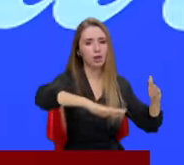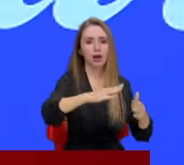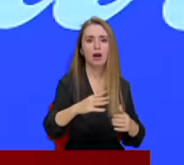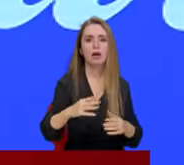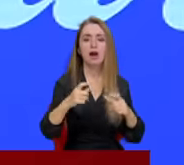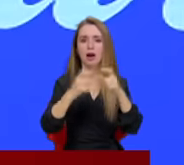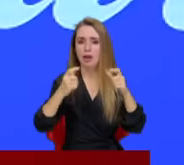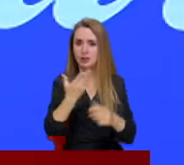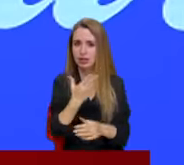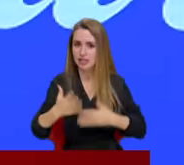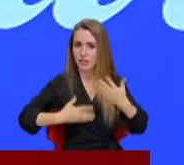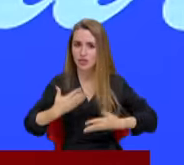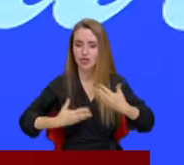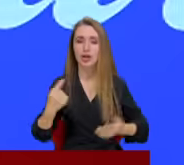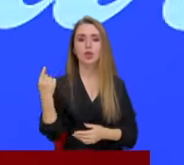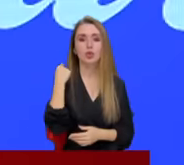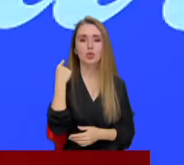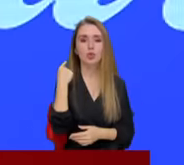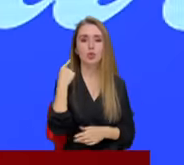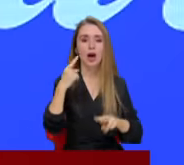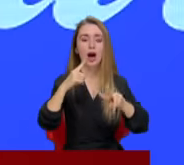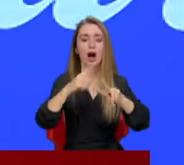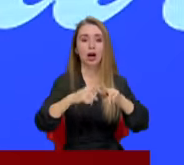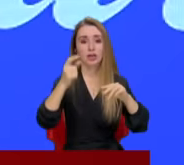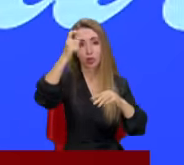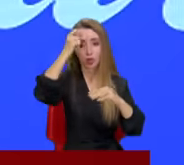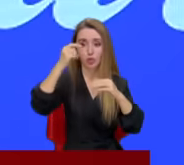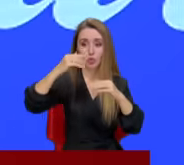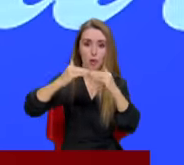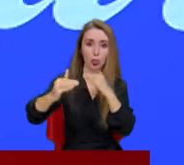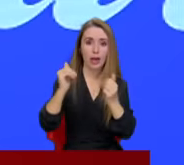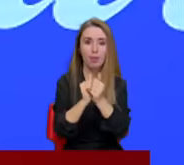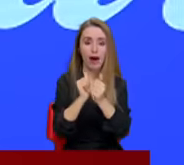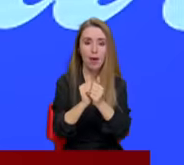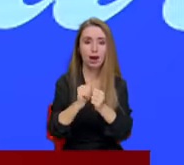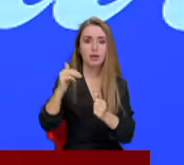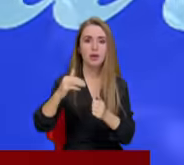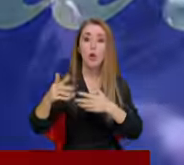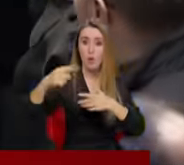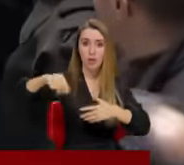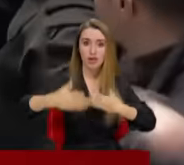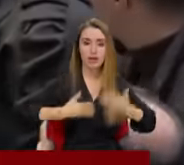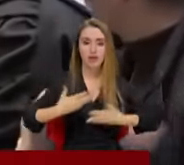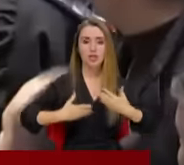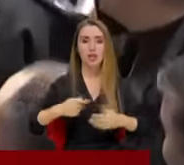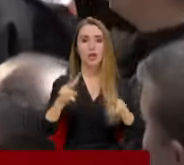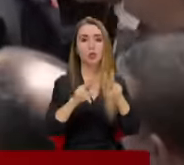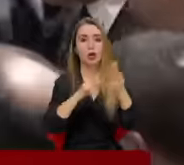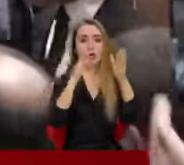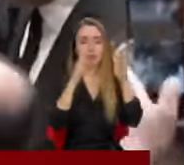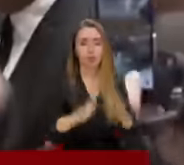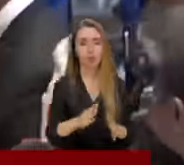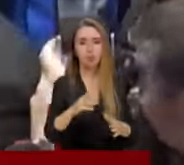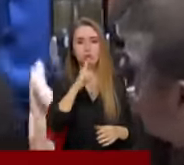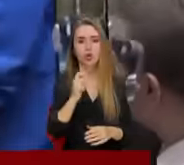Gazze sevinecek. Dün Ağızka Türkleriyle beraberdim. Ağızka Türkleri sevinecek. Murat Kurum'un vaatleri bir